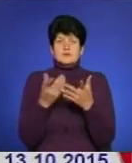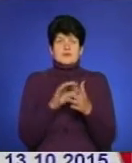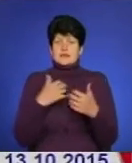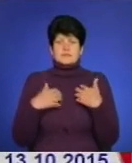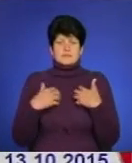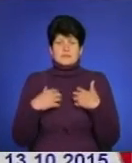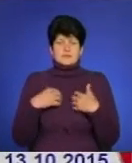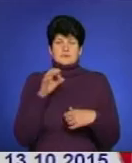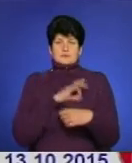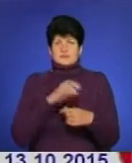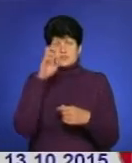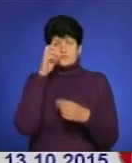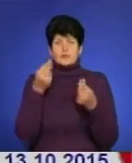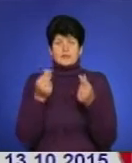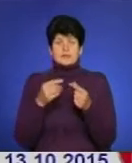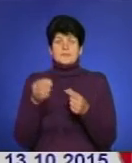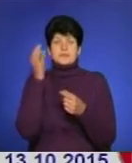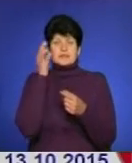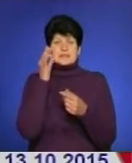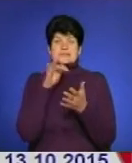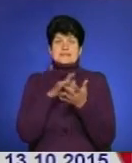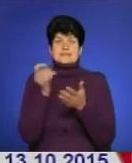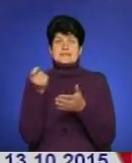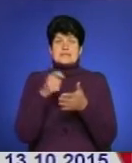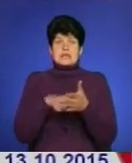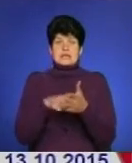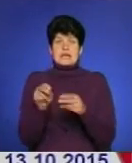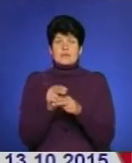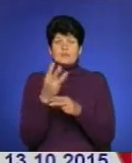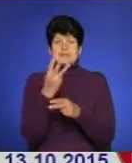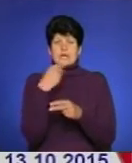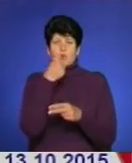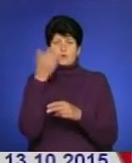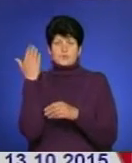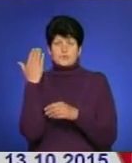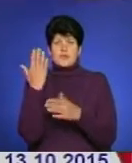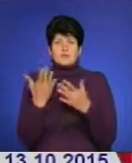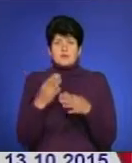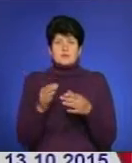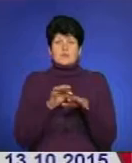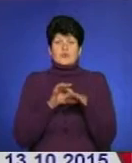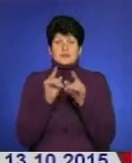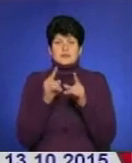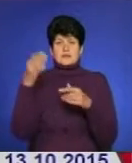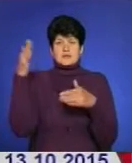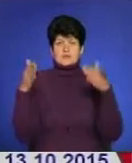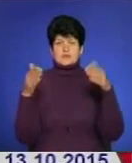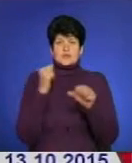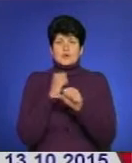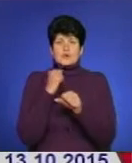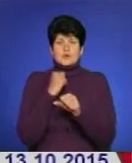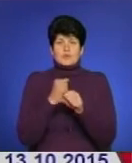освоювати державні кошти. Нагадаємо, центр закрили на ремонт 3 роки тому. Однак провели лише зовнішні роботи,